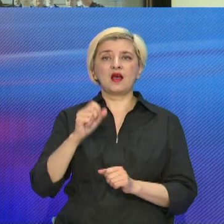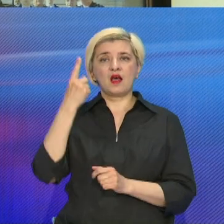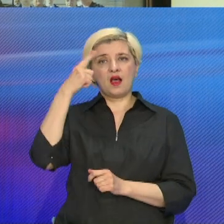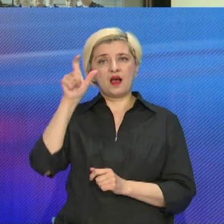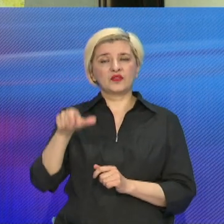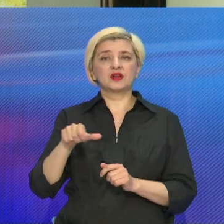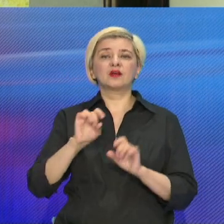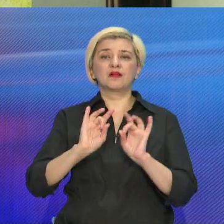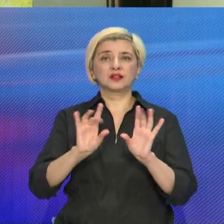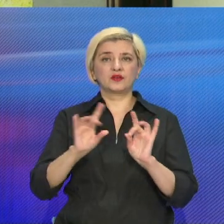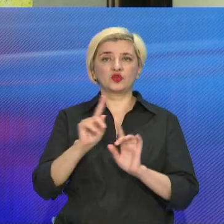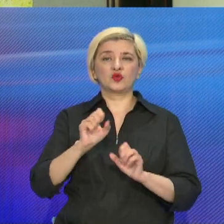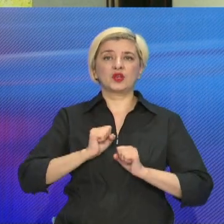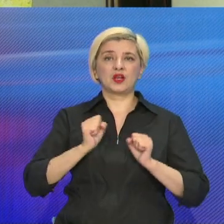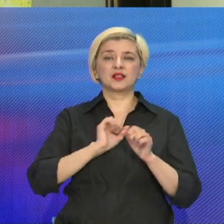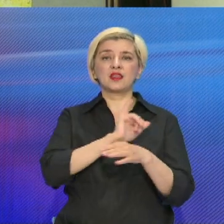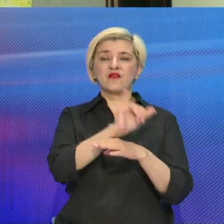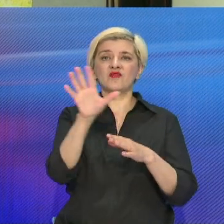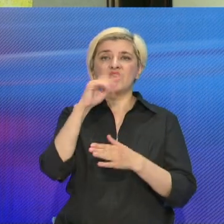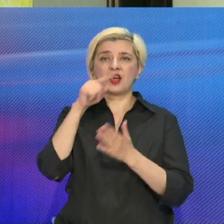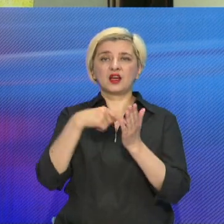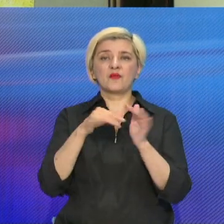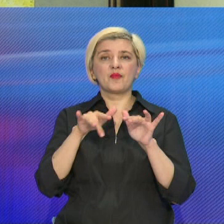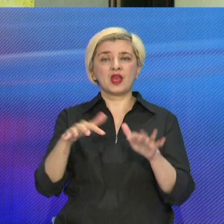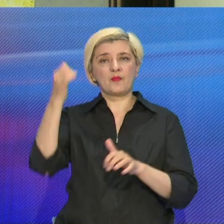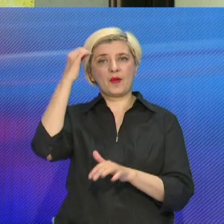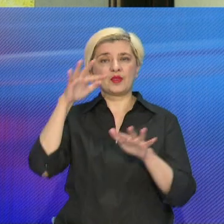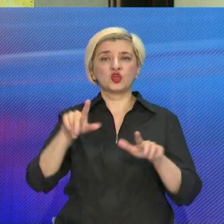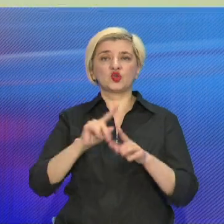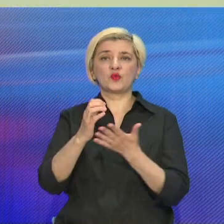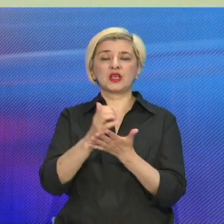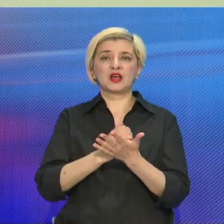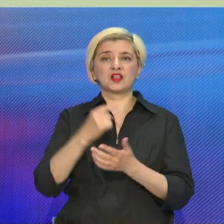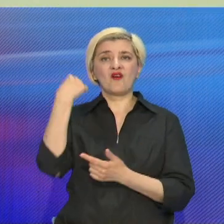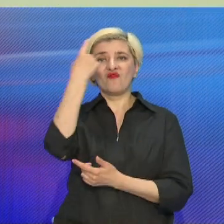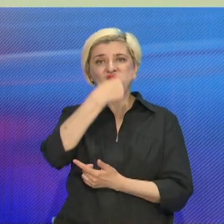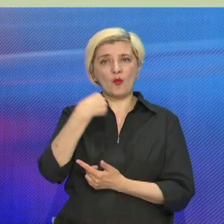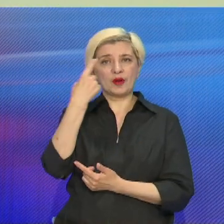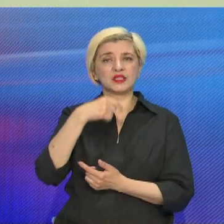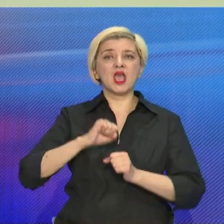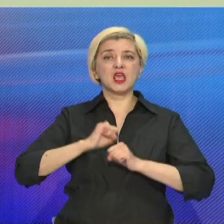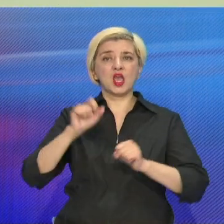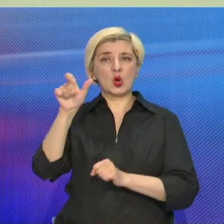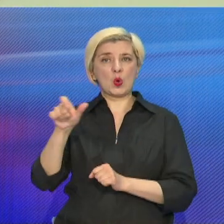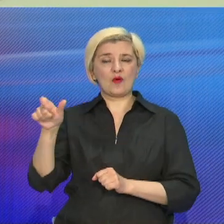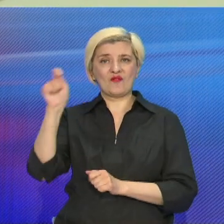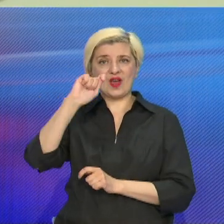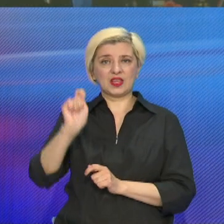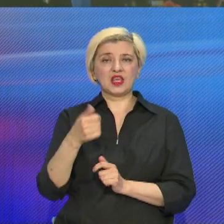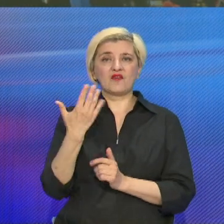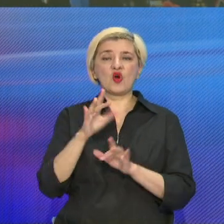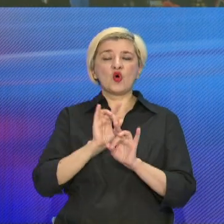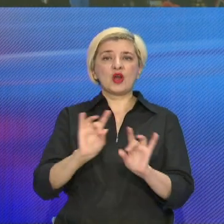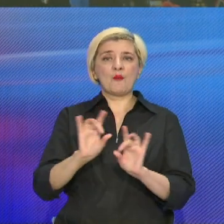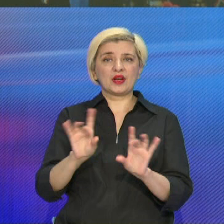городские мероприемства и памятные местины, как поспеть заховать в образы героев войны. Его репортажи – полные щирой атмосферы,